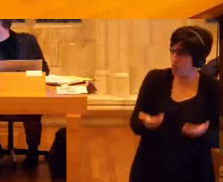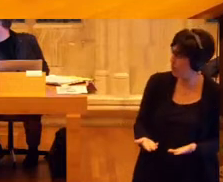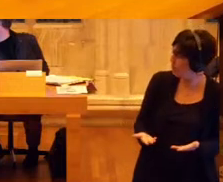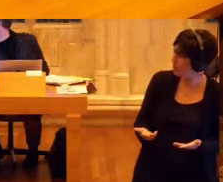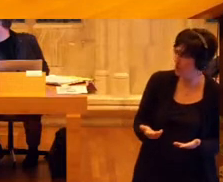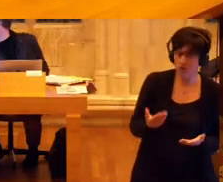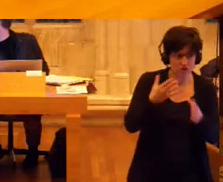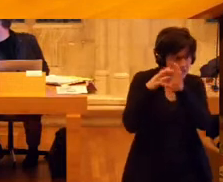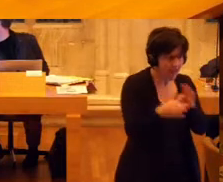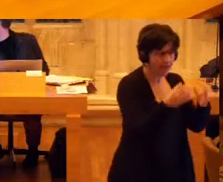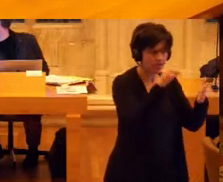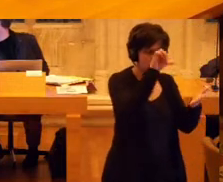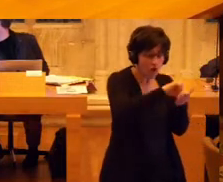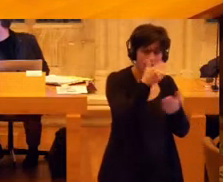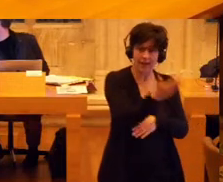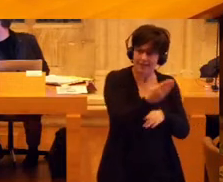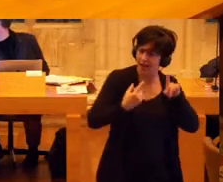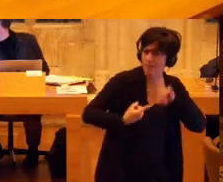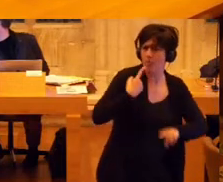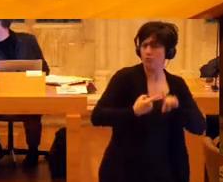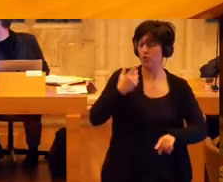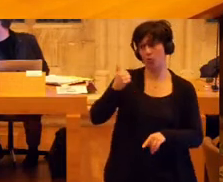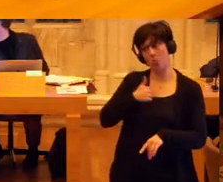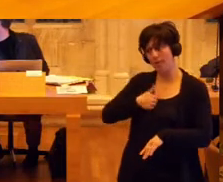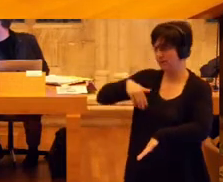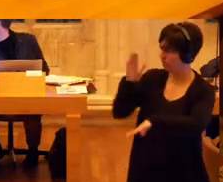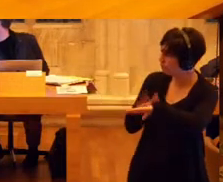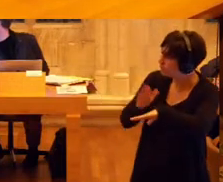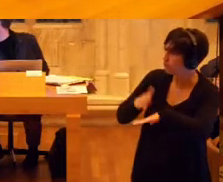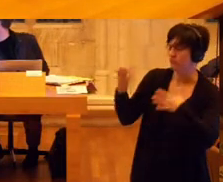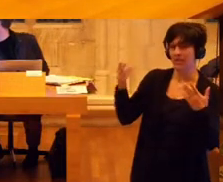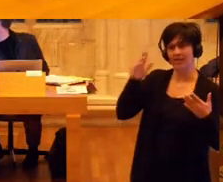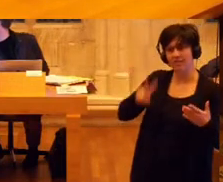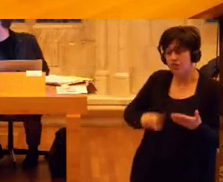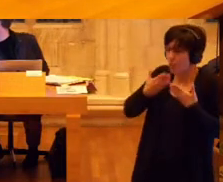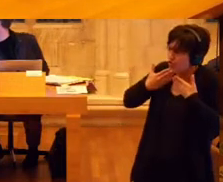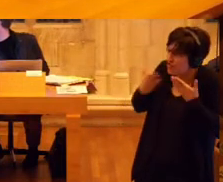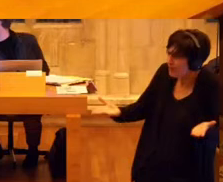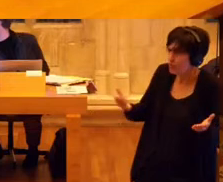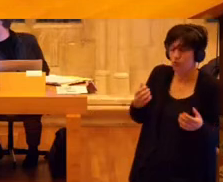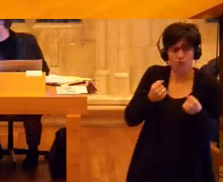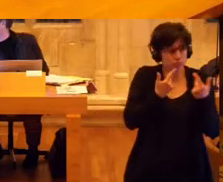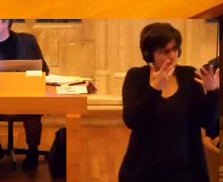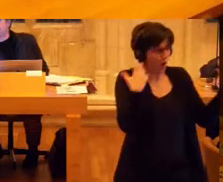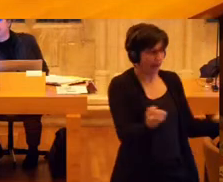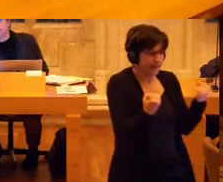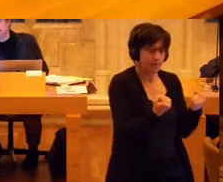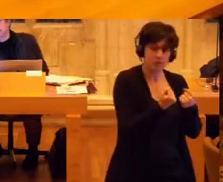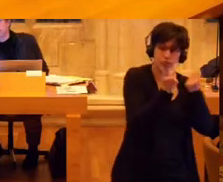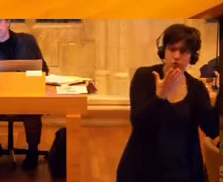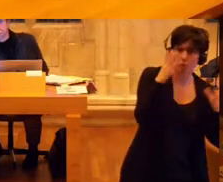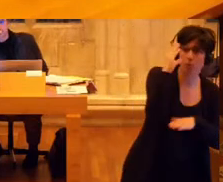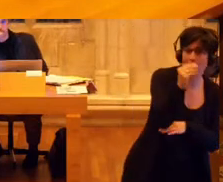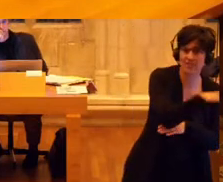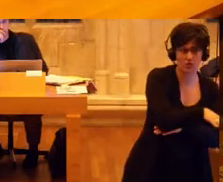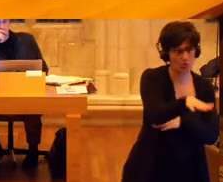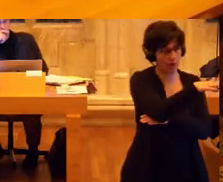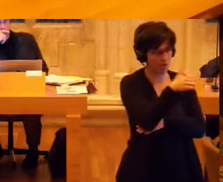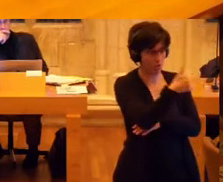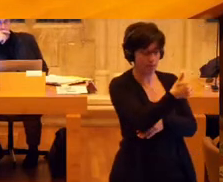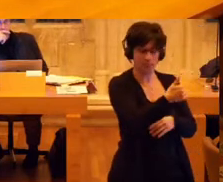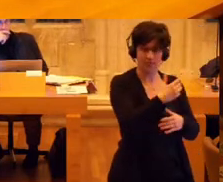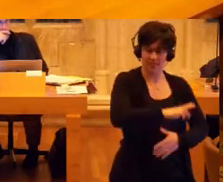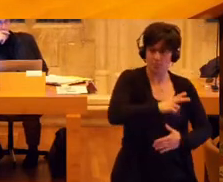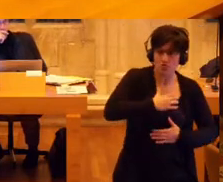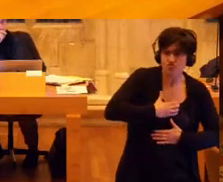centres est essentielle. Donc j'insiste beaucoup, et je dois vous avouer que certains animateurs et certains professionnels de ces centres ont